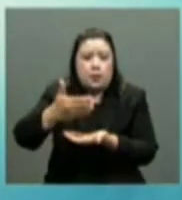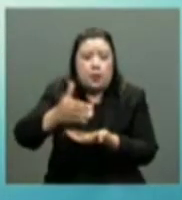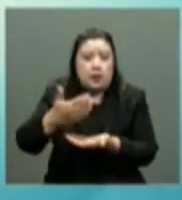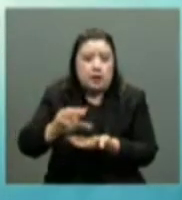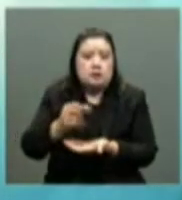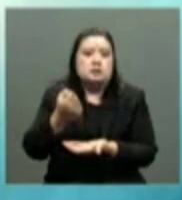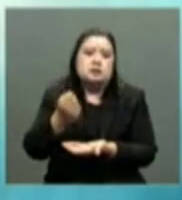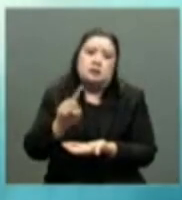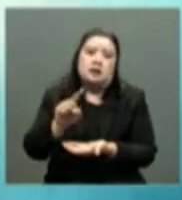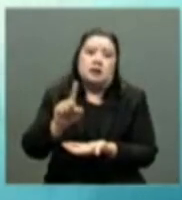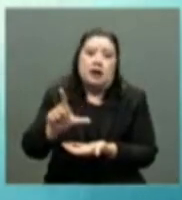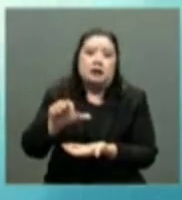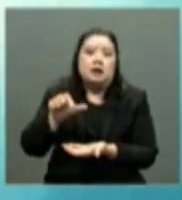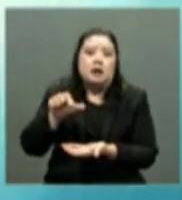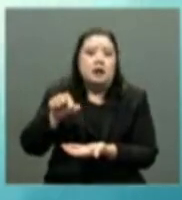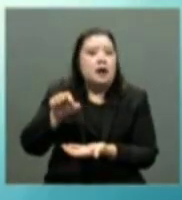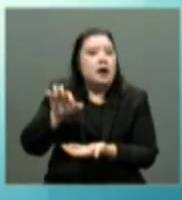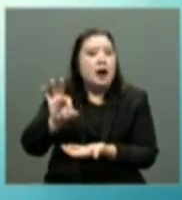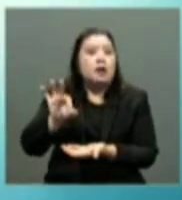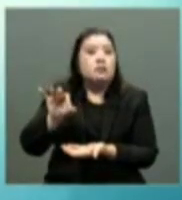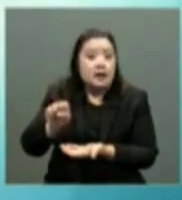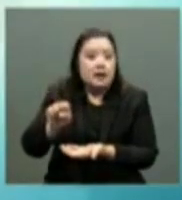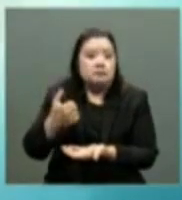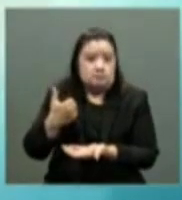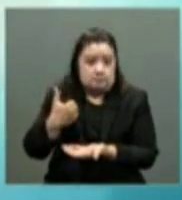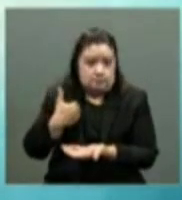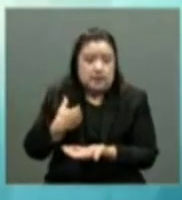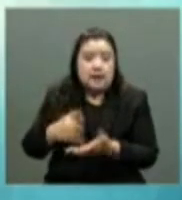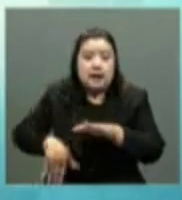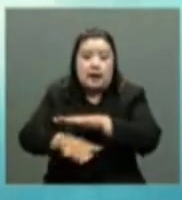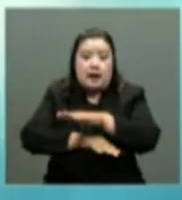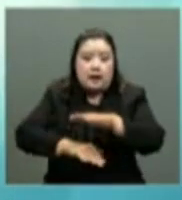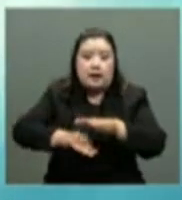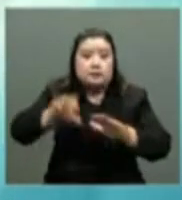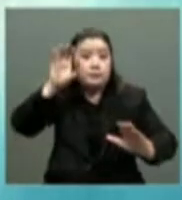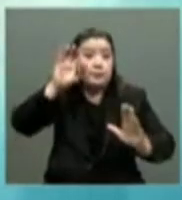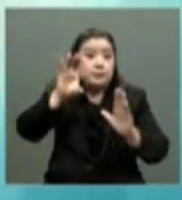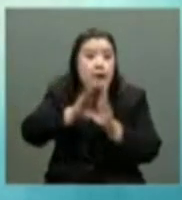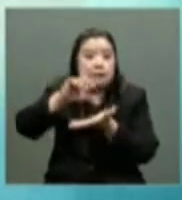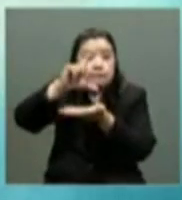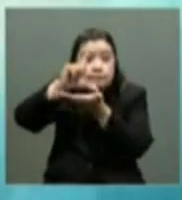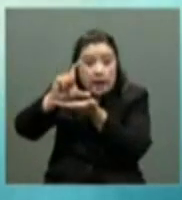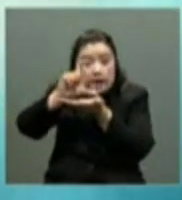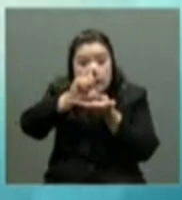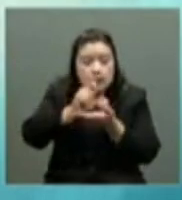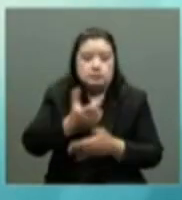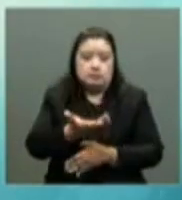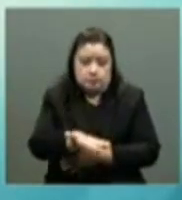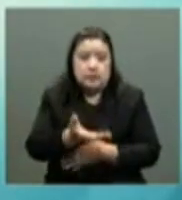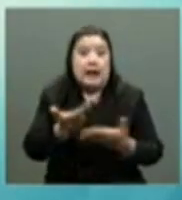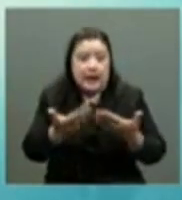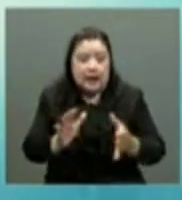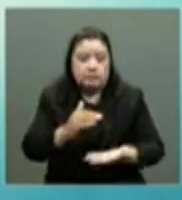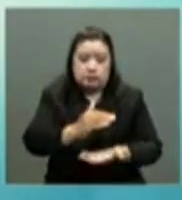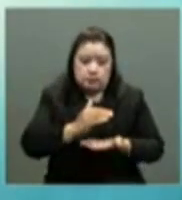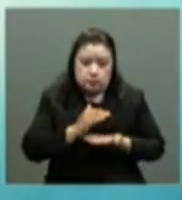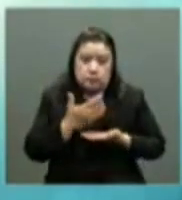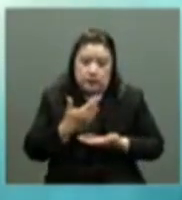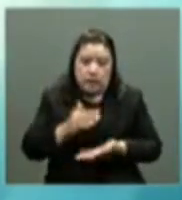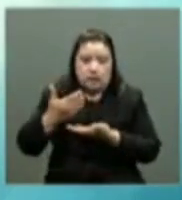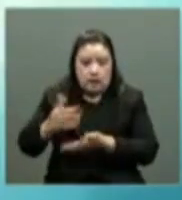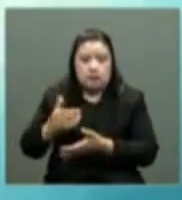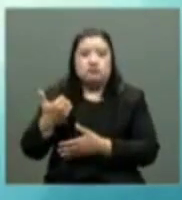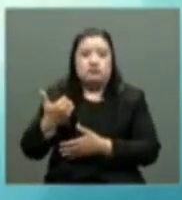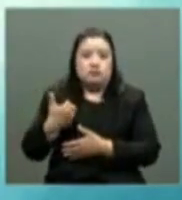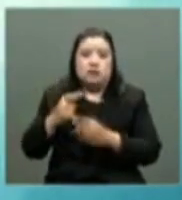สนกว่าชิ้นครับก็มีรูปยืนยันนะครับว่าหลายที่หลายแห่งได้รับหน้ากาก